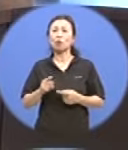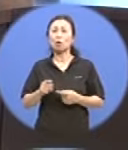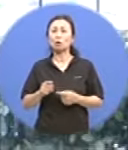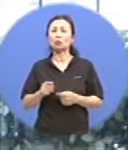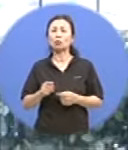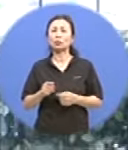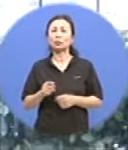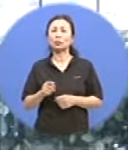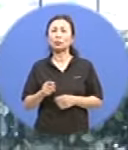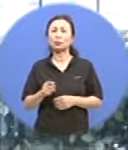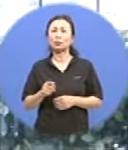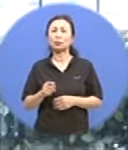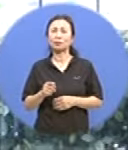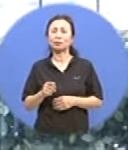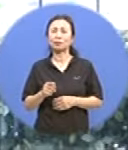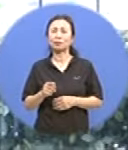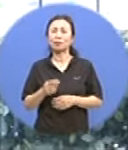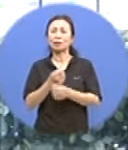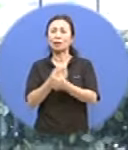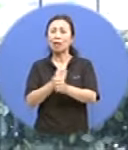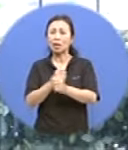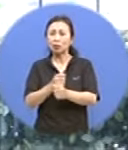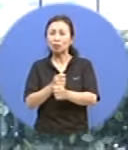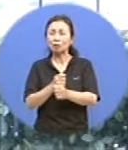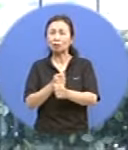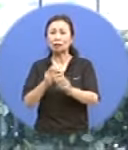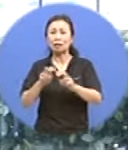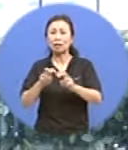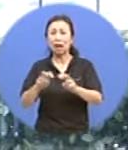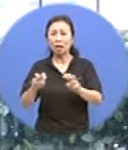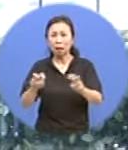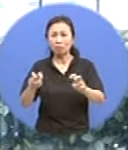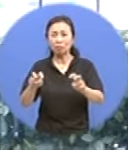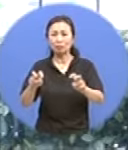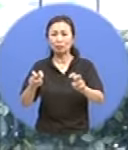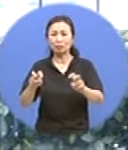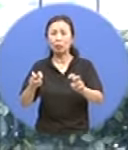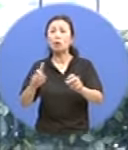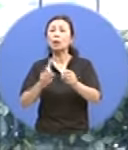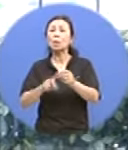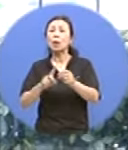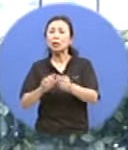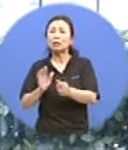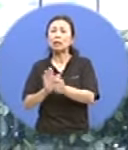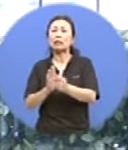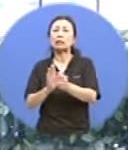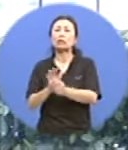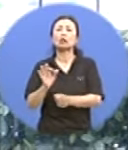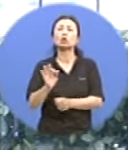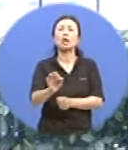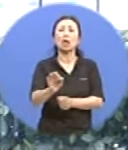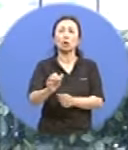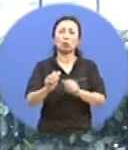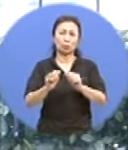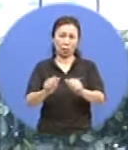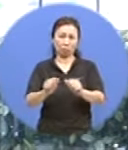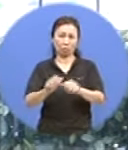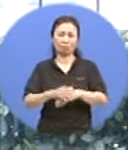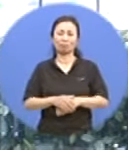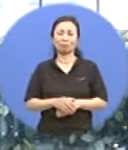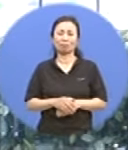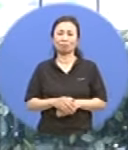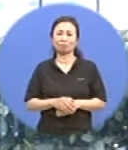らい の研究開発プロジェクトには助成をしましょうっていうの。で、もうちょっと小さくなってまいりますとです